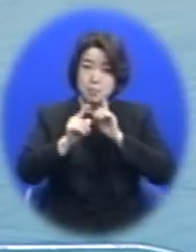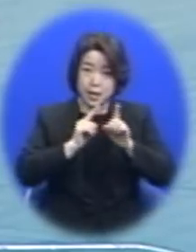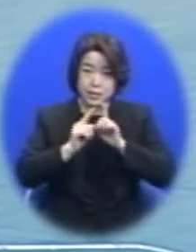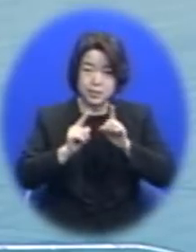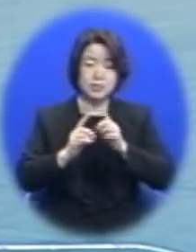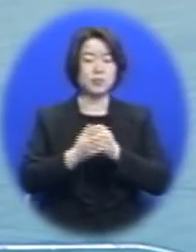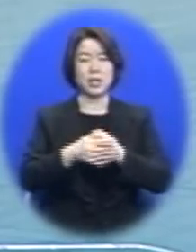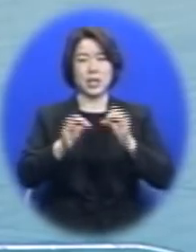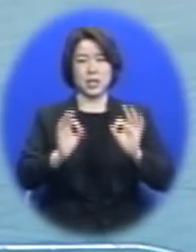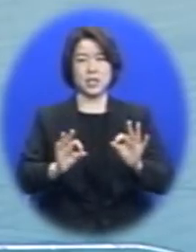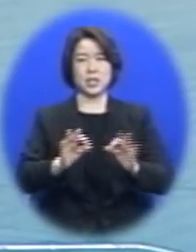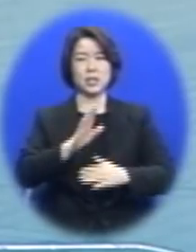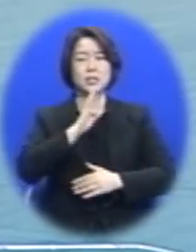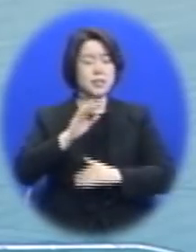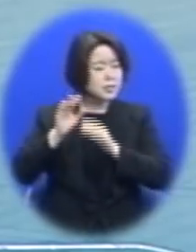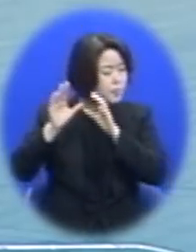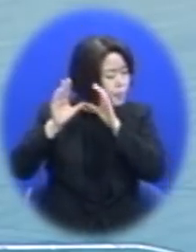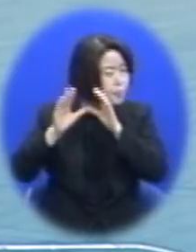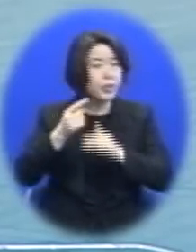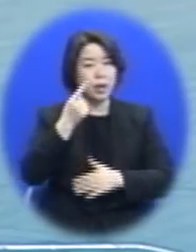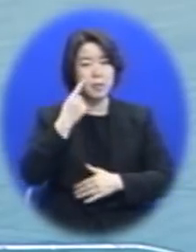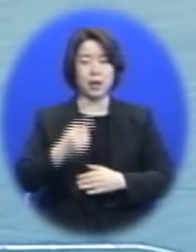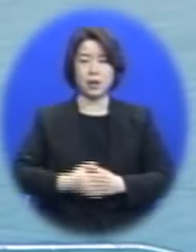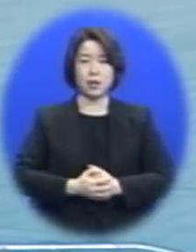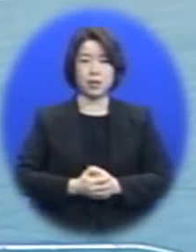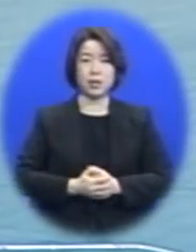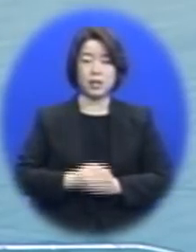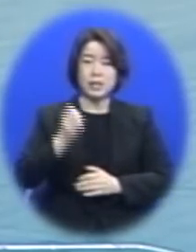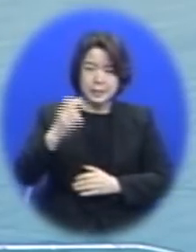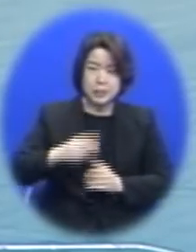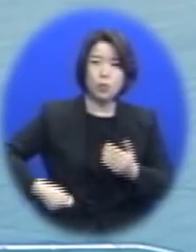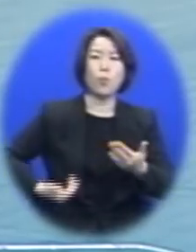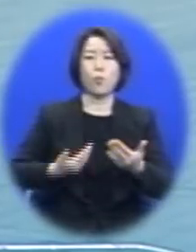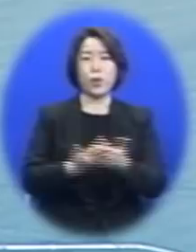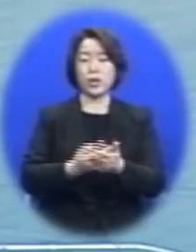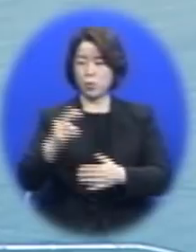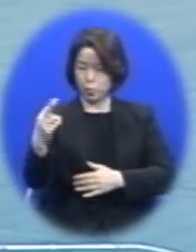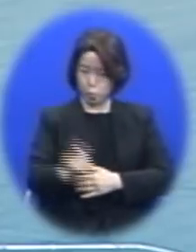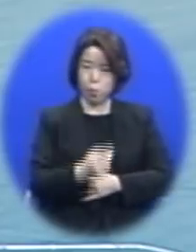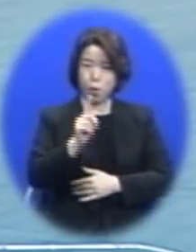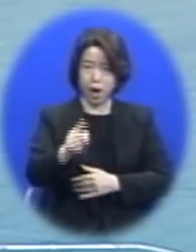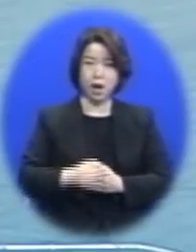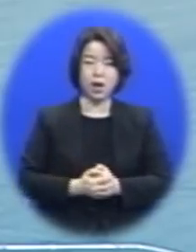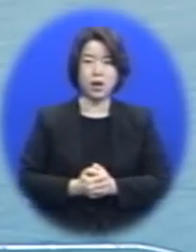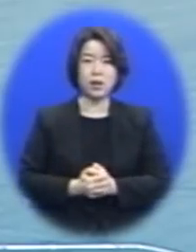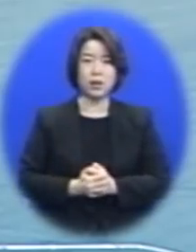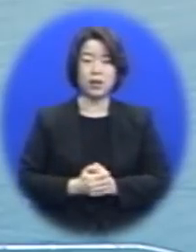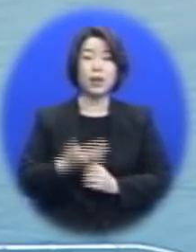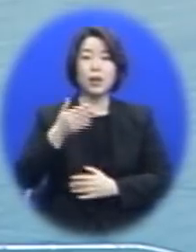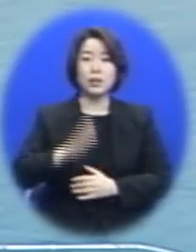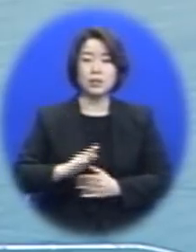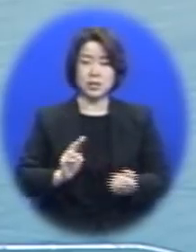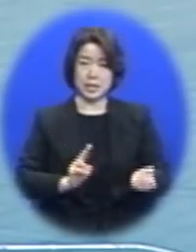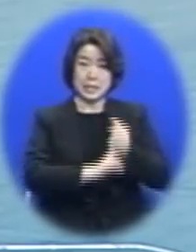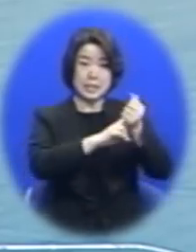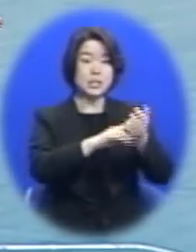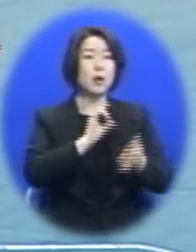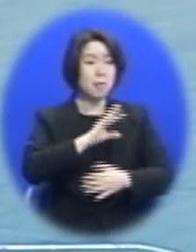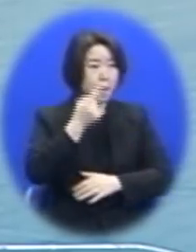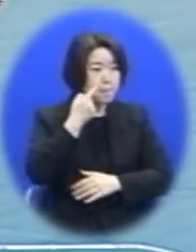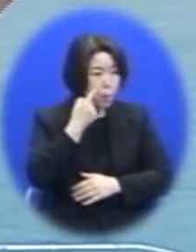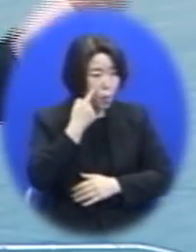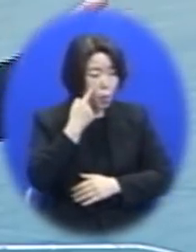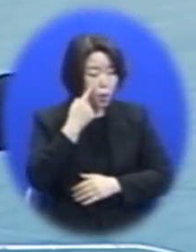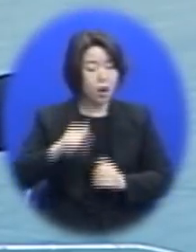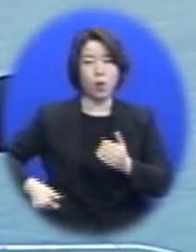이제는 진짜 귀를 기울이라 그리고 회개하고 돌아 오라는 근데 기정 만 봤지